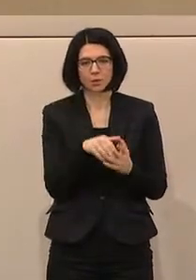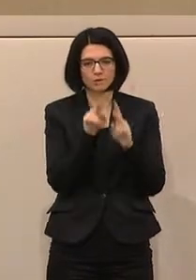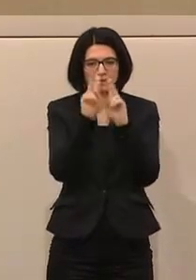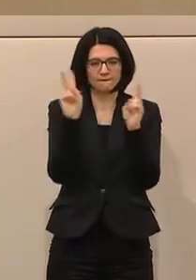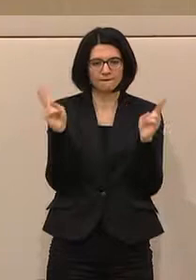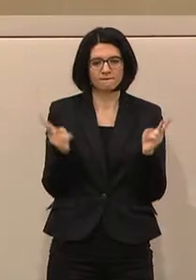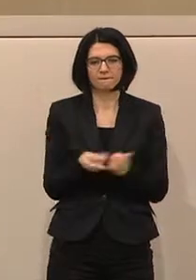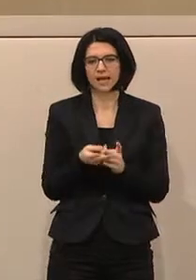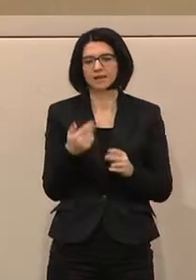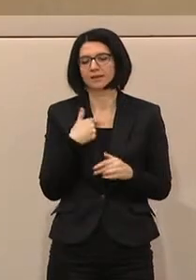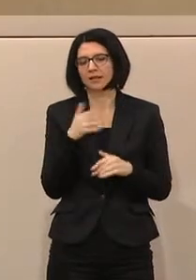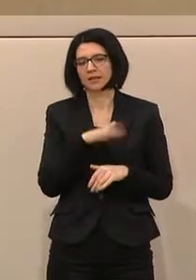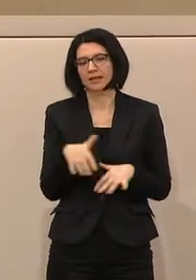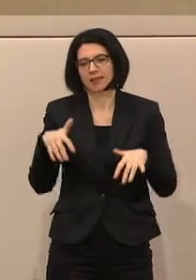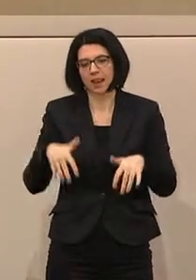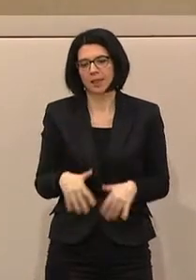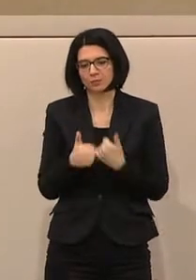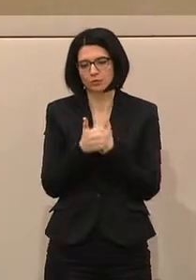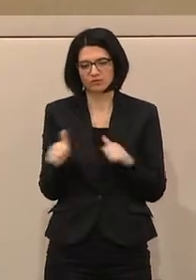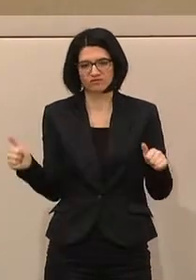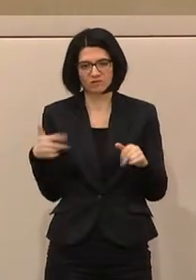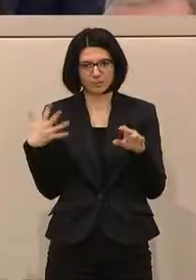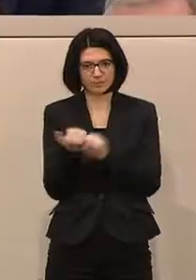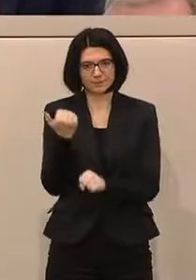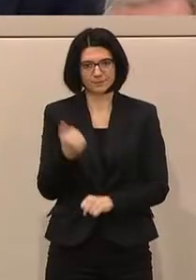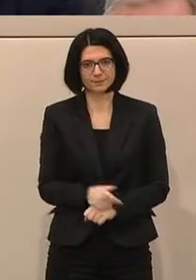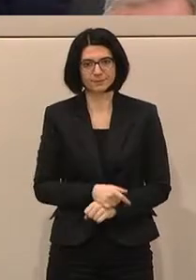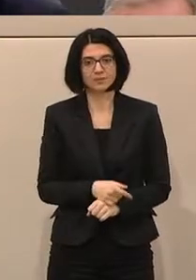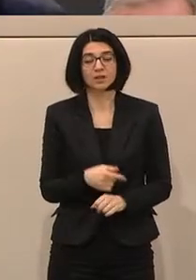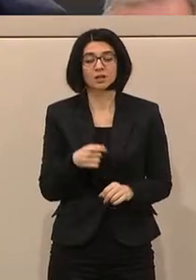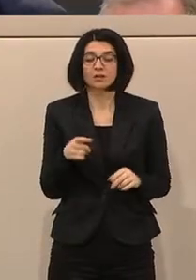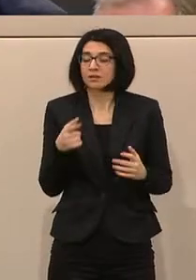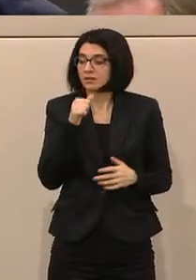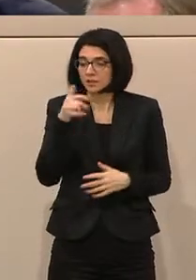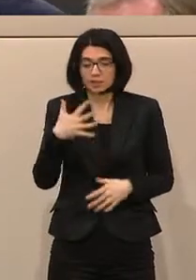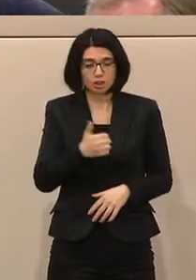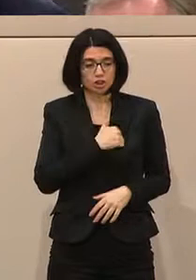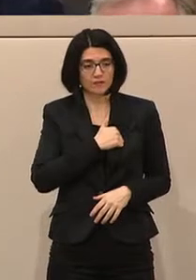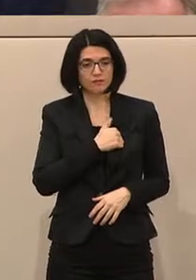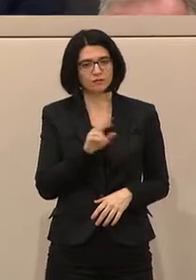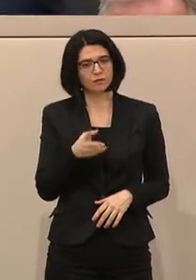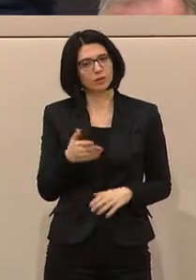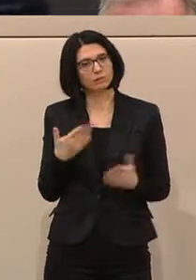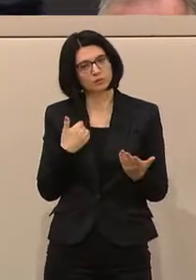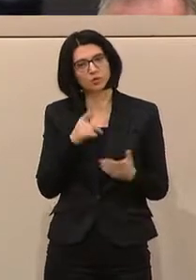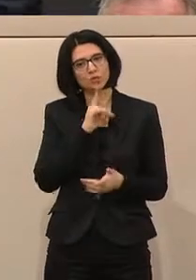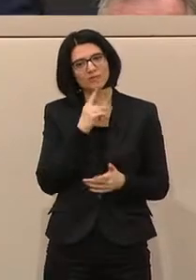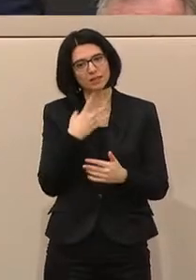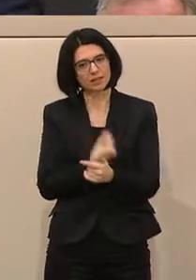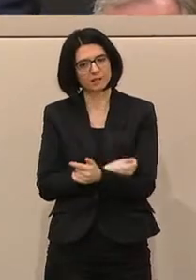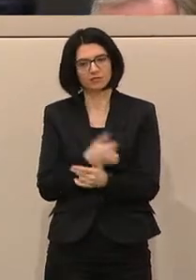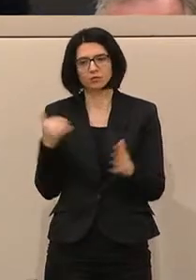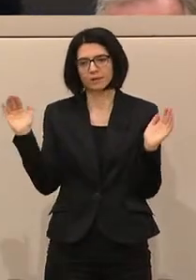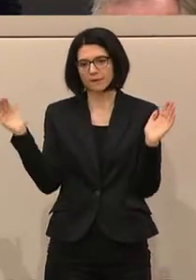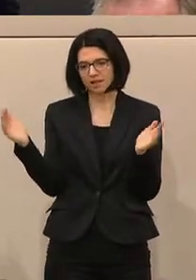Welt kinderlähmungsfrei, poliofrei, so wie Pocken machen. Das ist nicht gelungen, weil die Durchimpfungsraten sinken